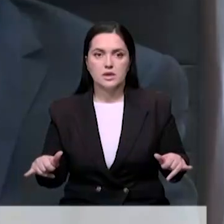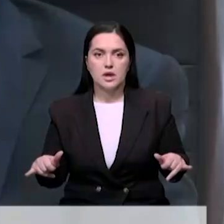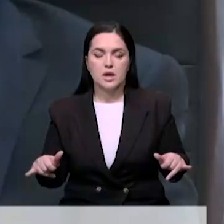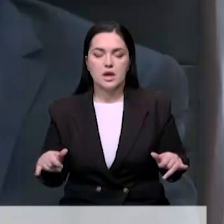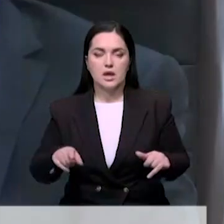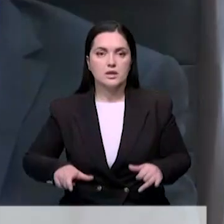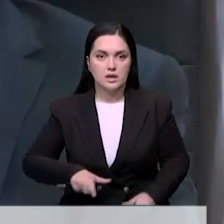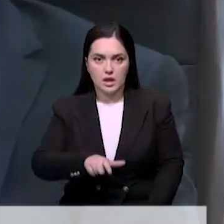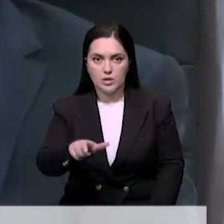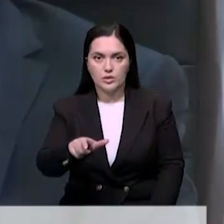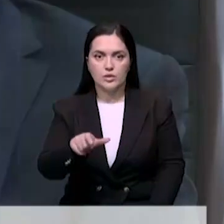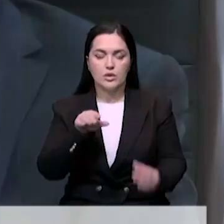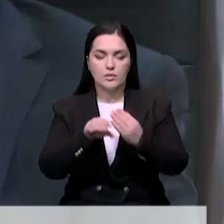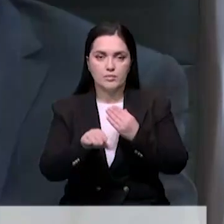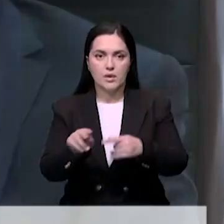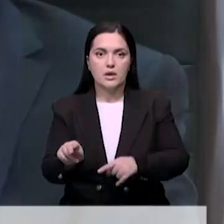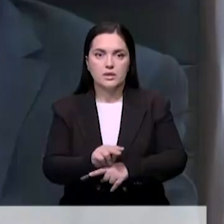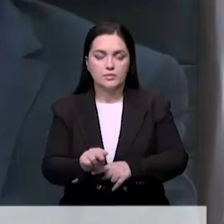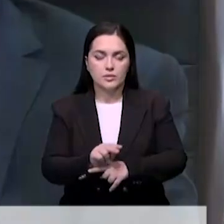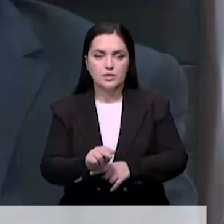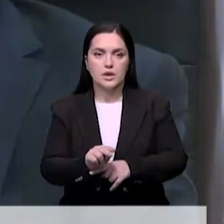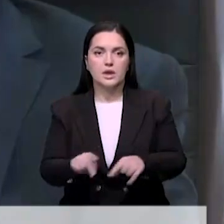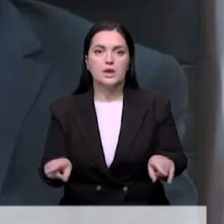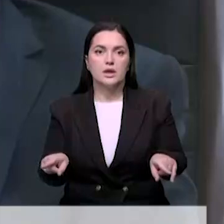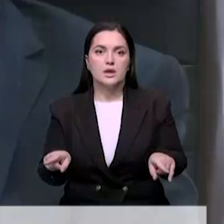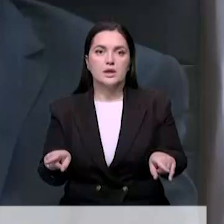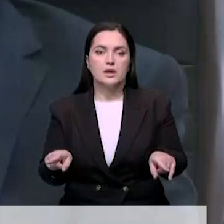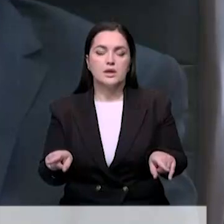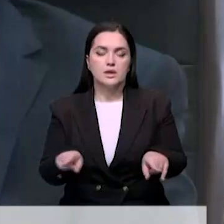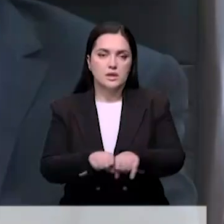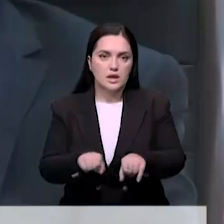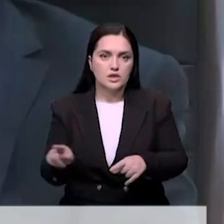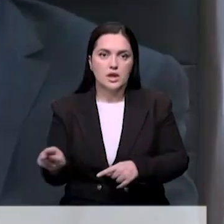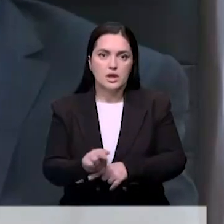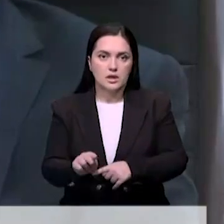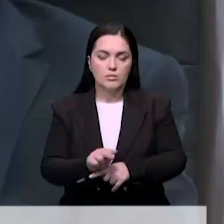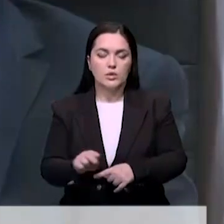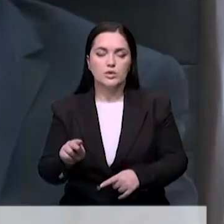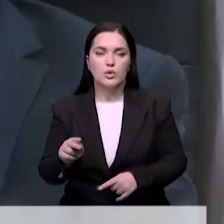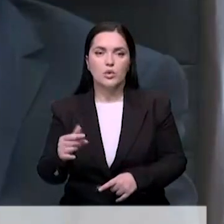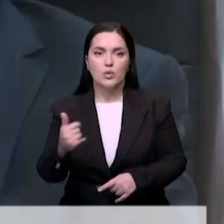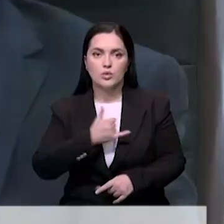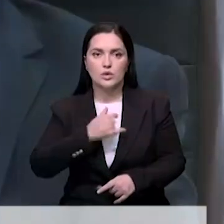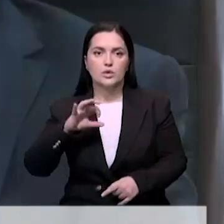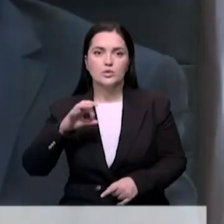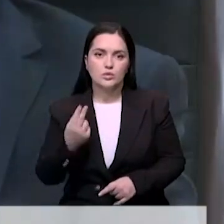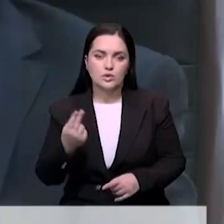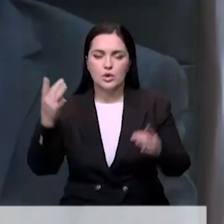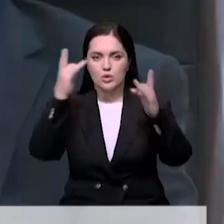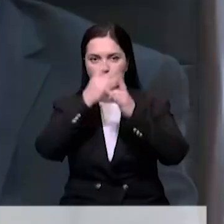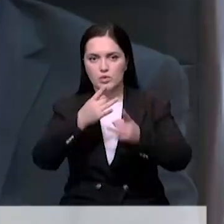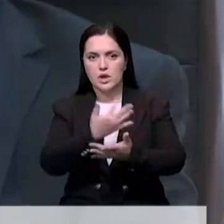транспортной инфраструктуры, ремонта дорог, также ремонта у нас социально-культурных